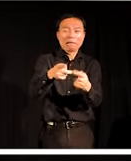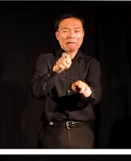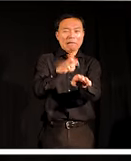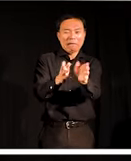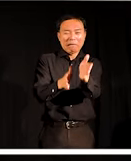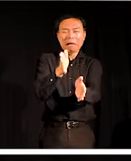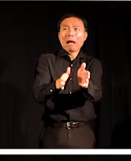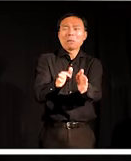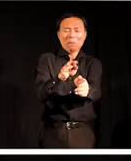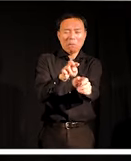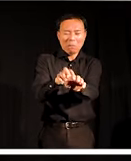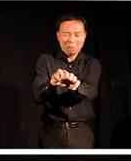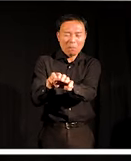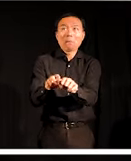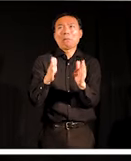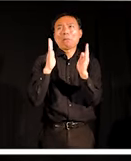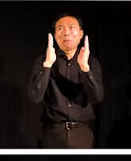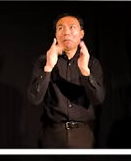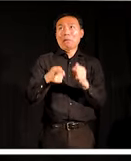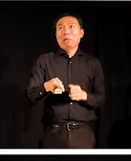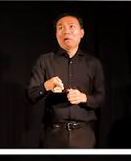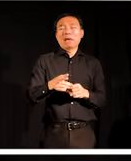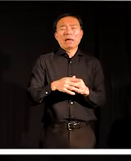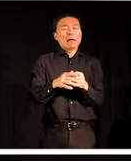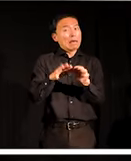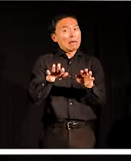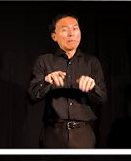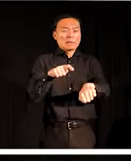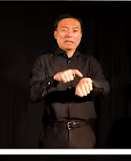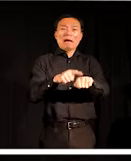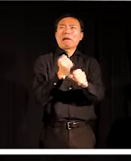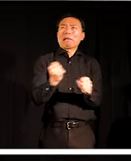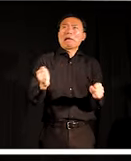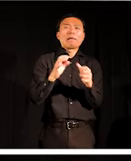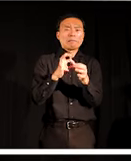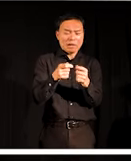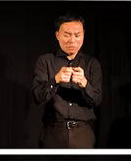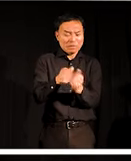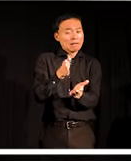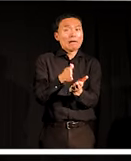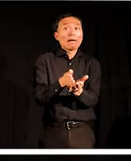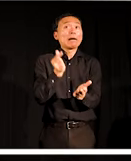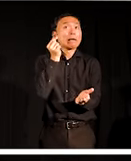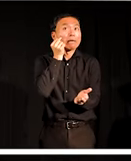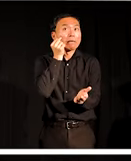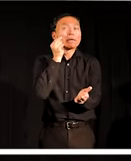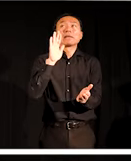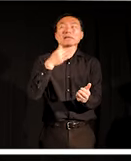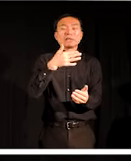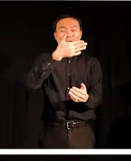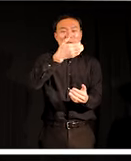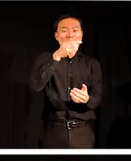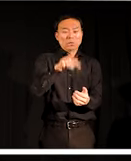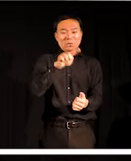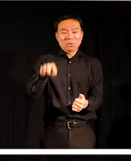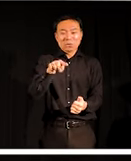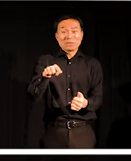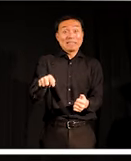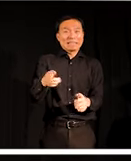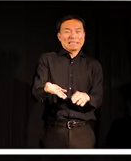時間がありませんのでその内容について話すことはできないんですが90日以上も続いた